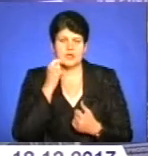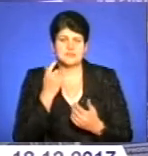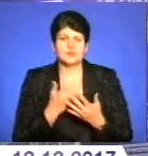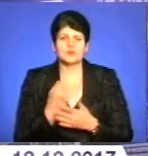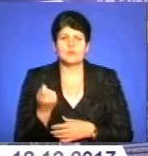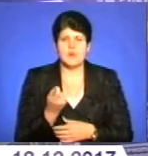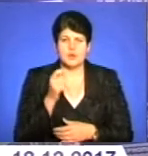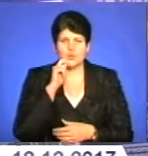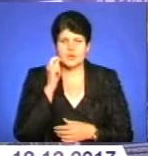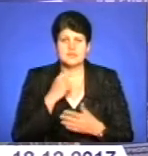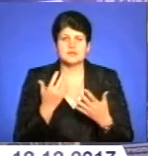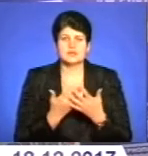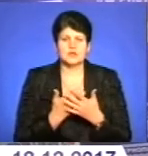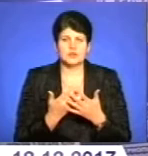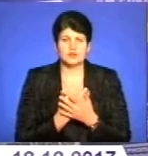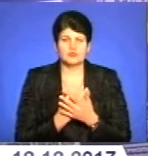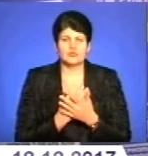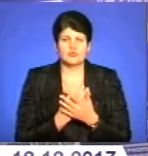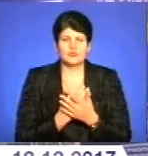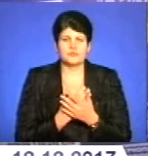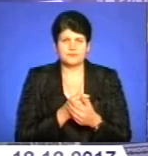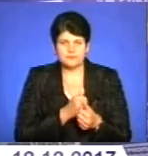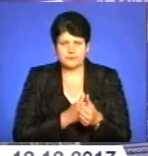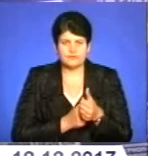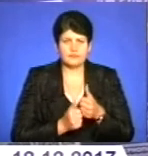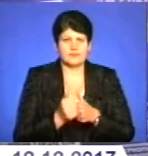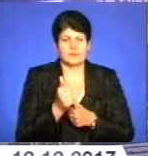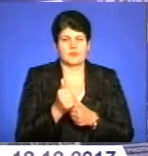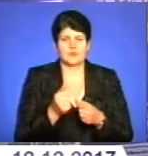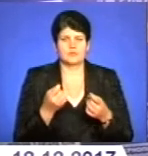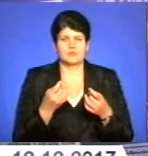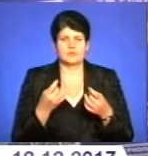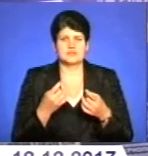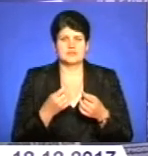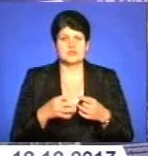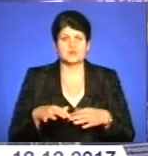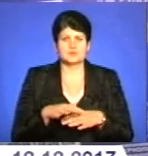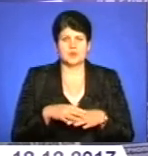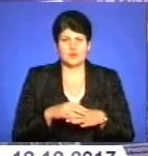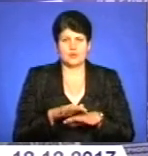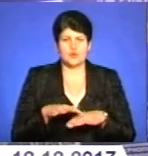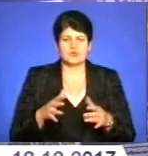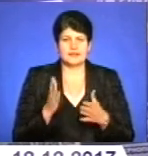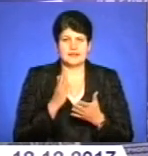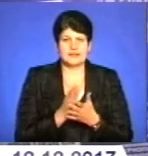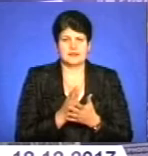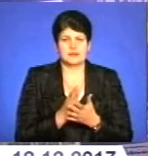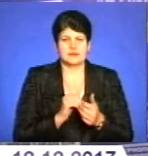кіно вийшло з маргіналу суспільного життя, інформаційного простору і стає